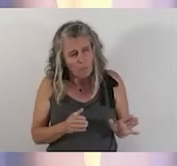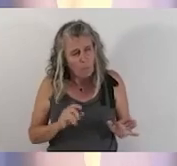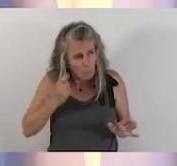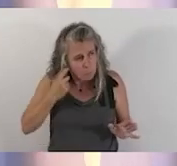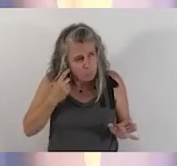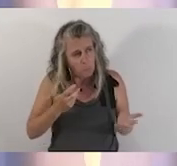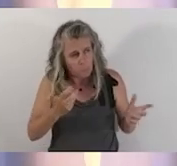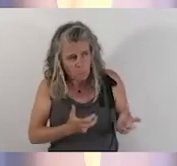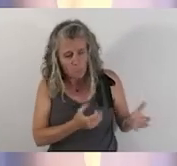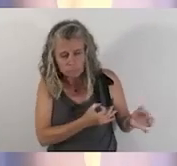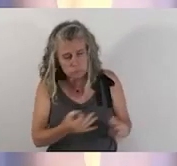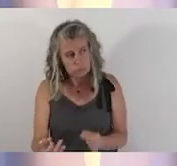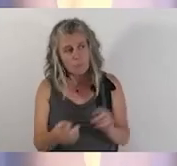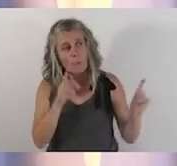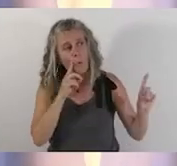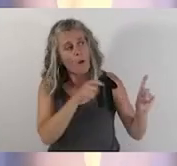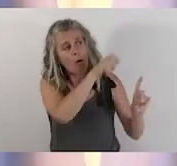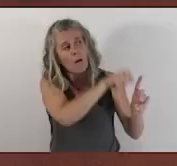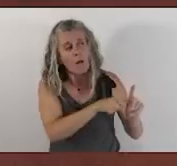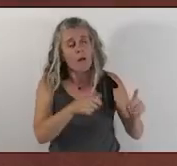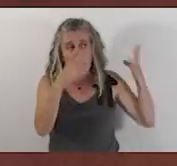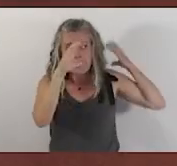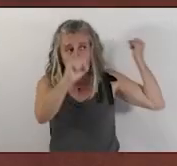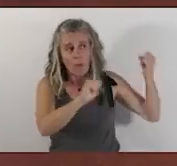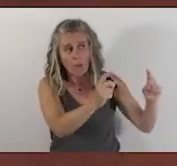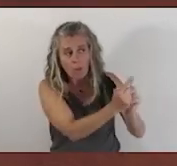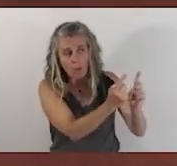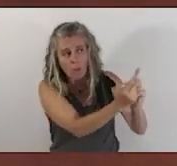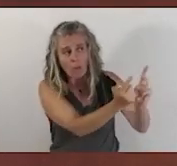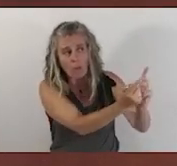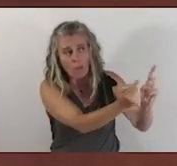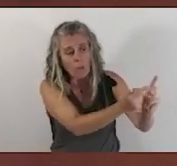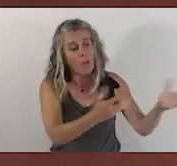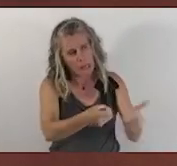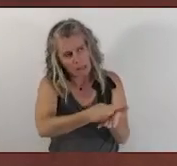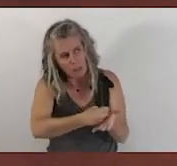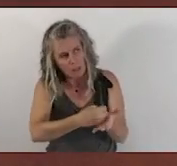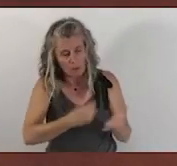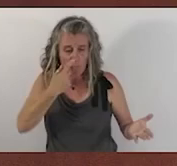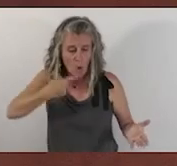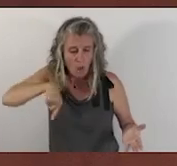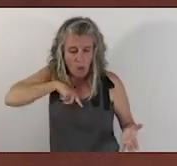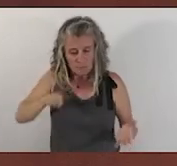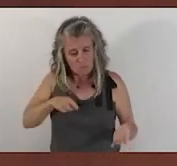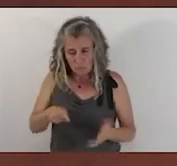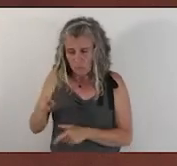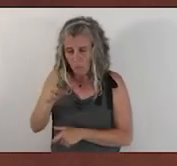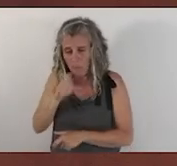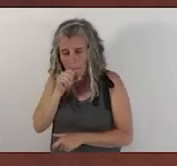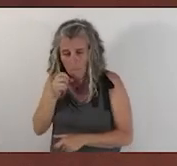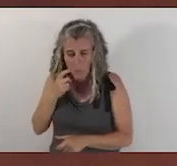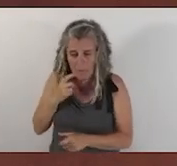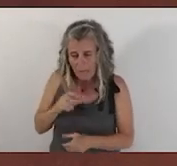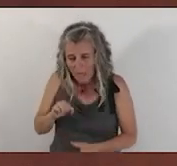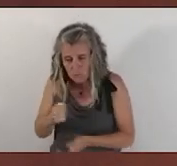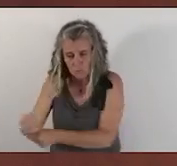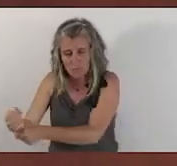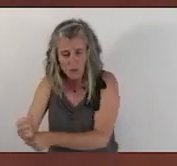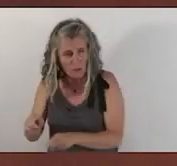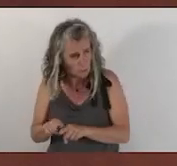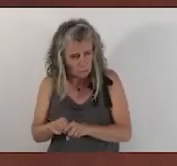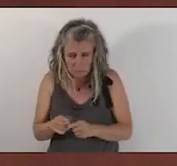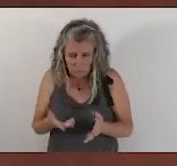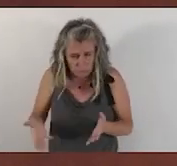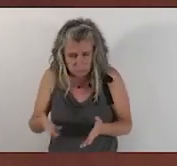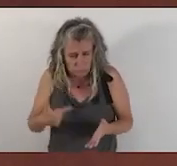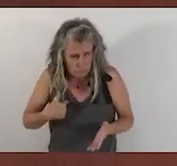le recteur, parce que je soutiens les parents d'élèves et les élèves, et je suis contre, bien sûr, cette fermeture de classe dans le 7e. Mais je pense que vous aussi,